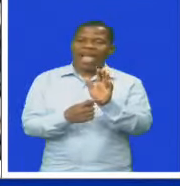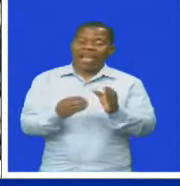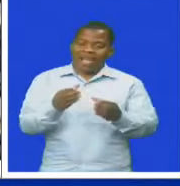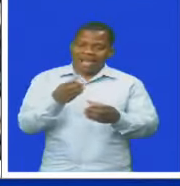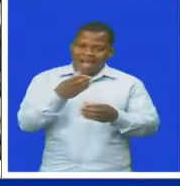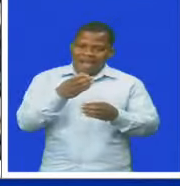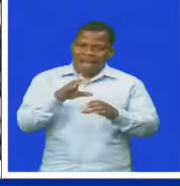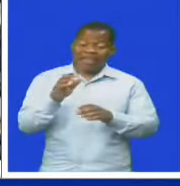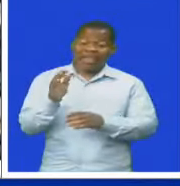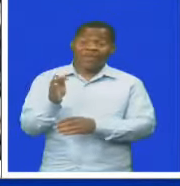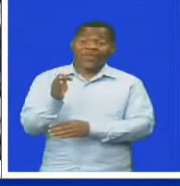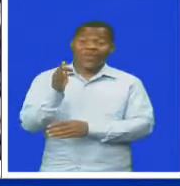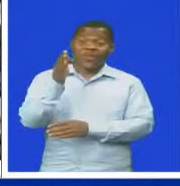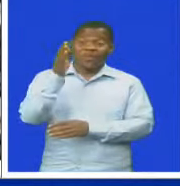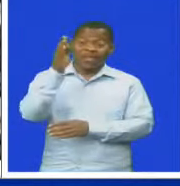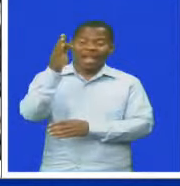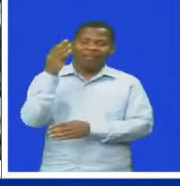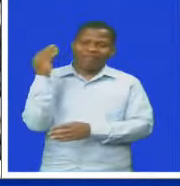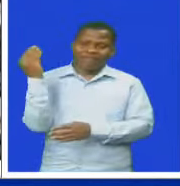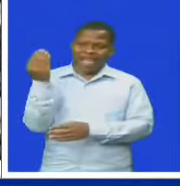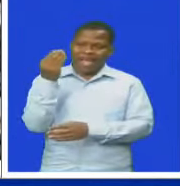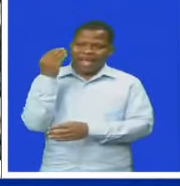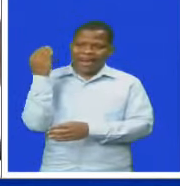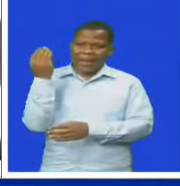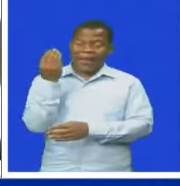lendzebe National Tennis Center kalobamba.